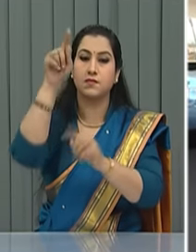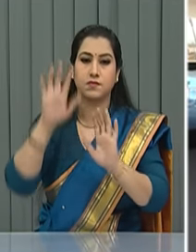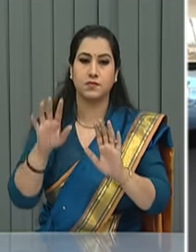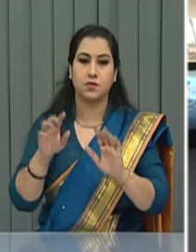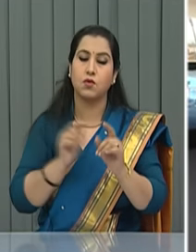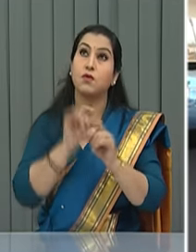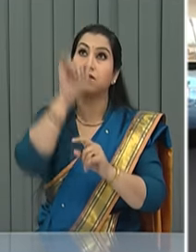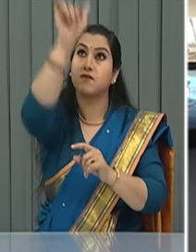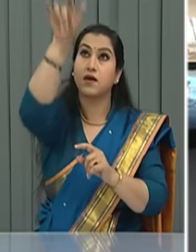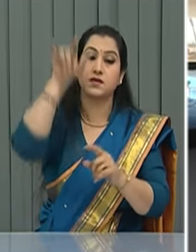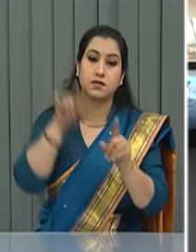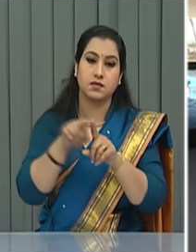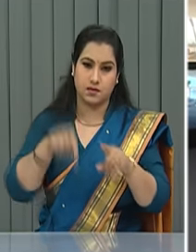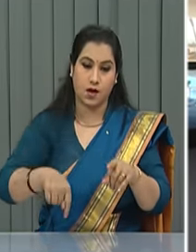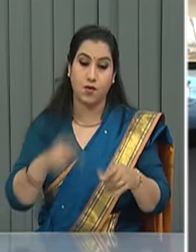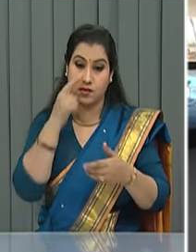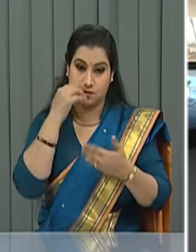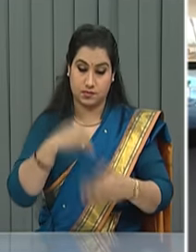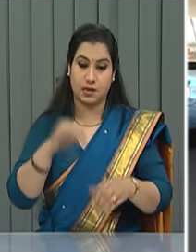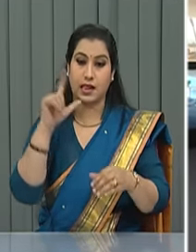उड़ान भरते हैं, तो ये लाडो की उड़ान है।